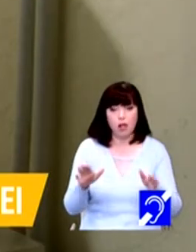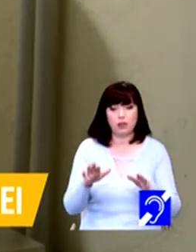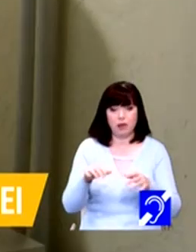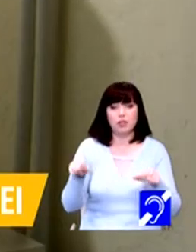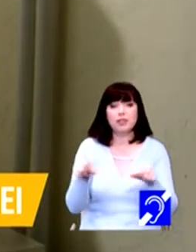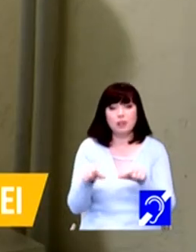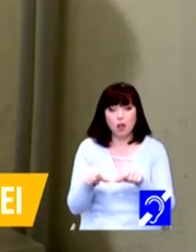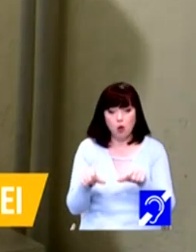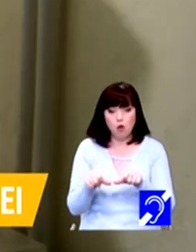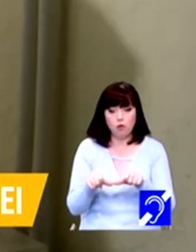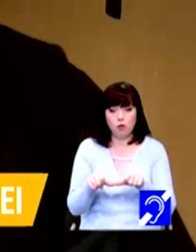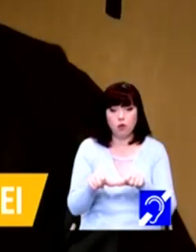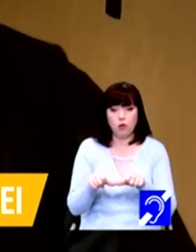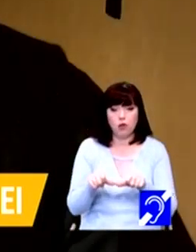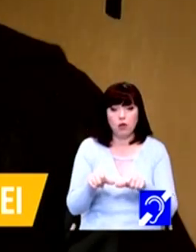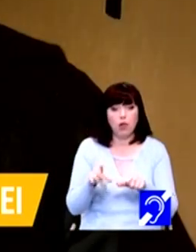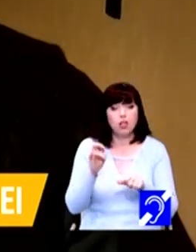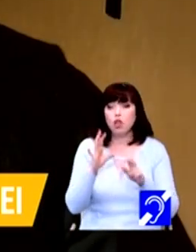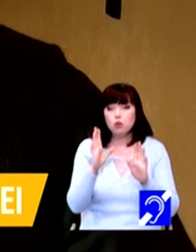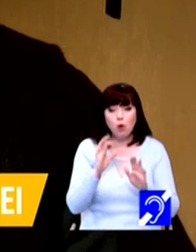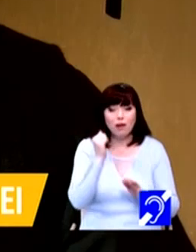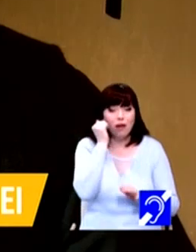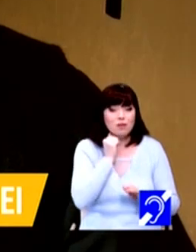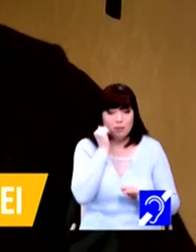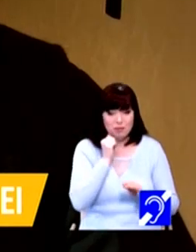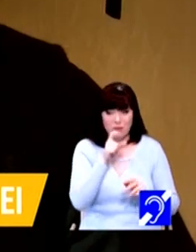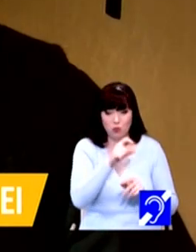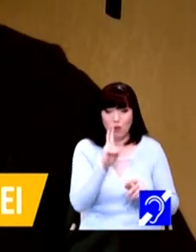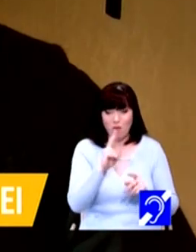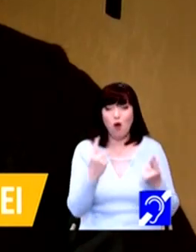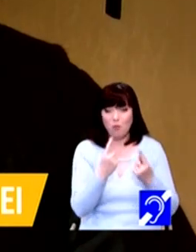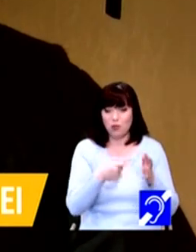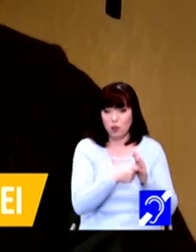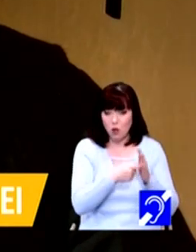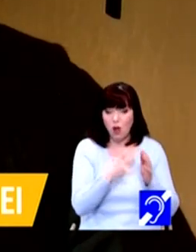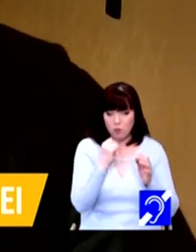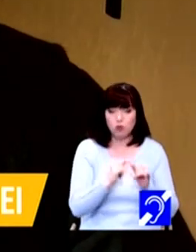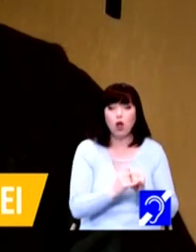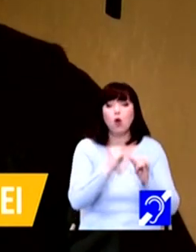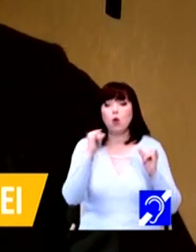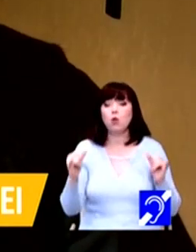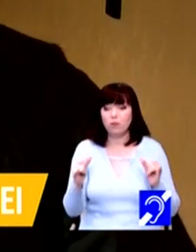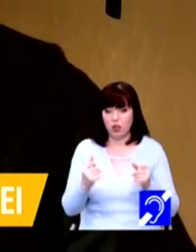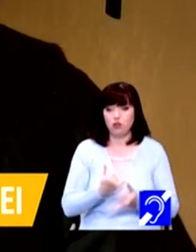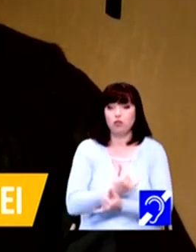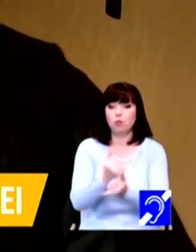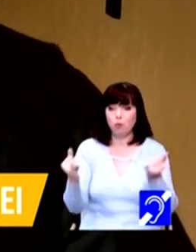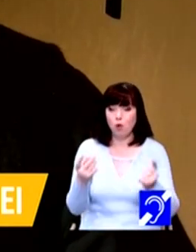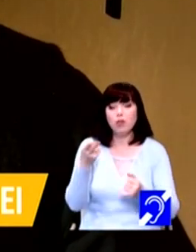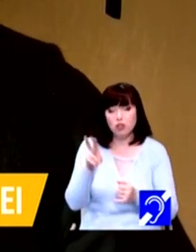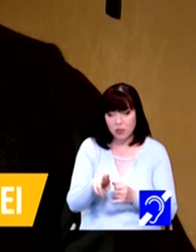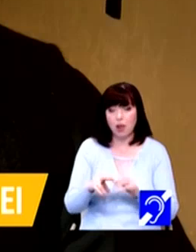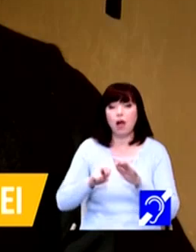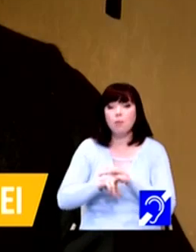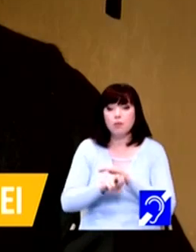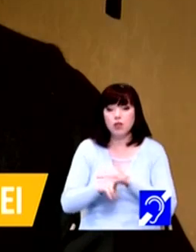cantina nu pentru bătrânii pe care îi hrănim de obicei, ci să ne lărgim spectrul de acțiune către refugiații care